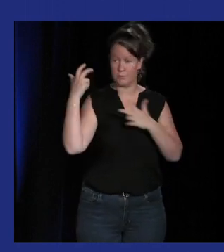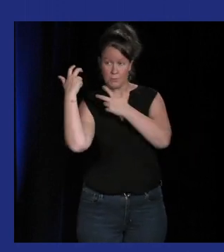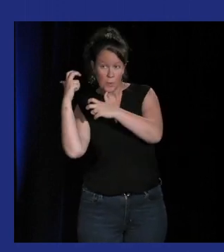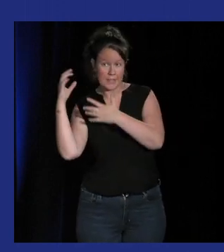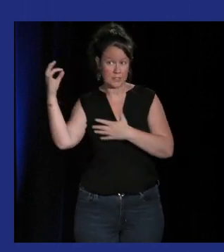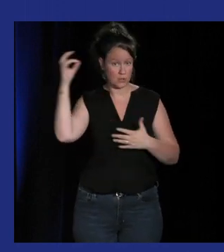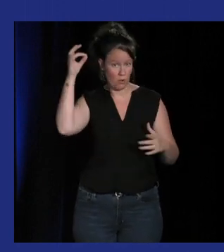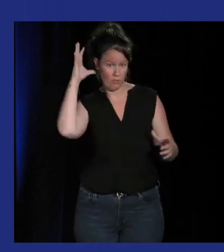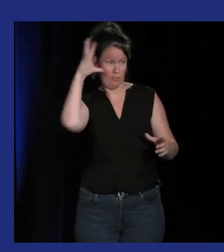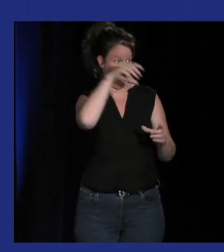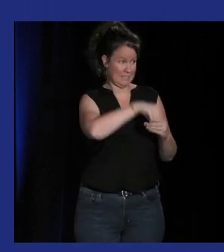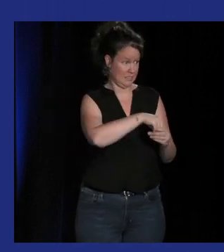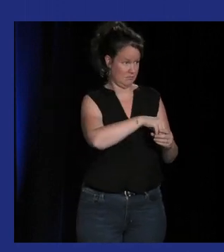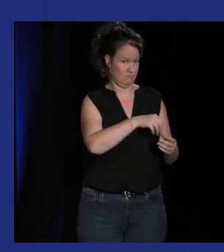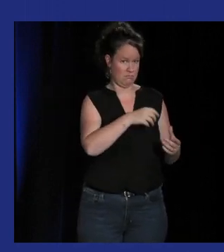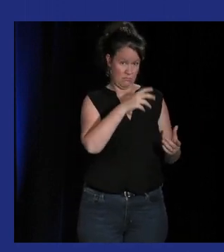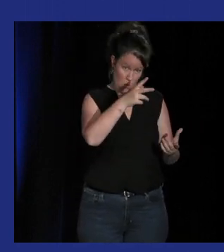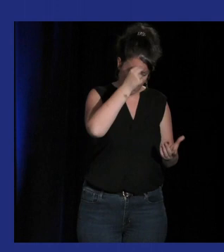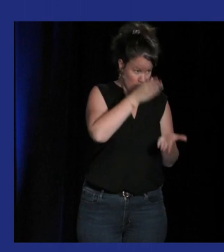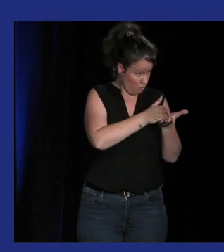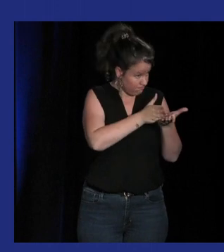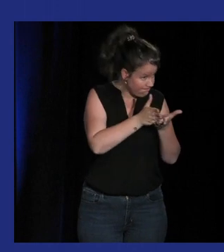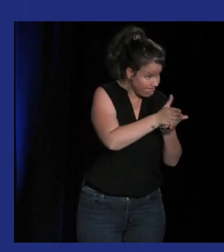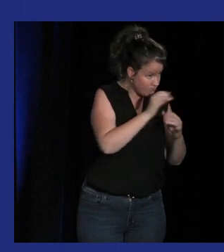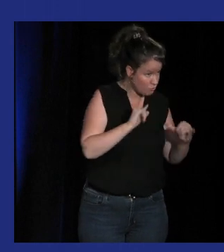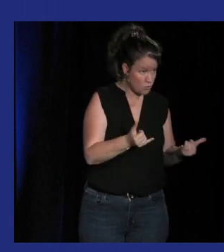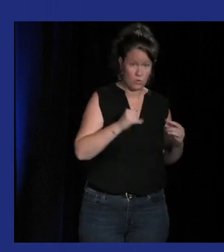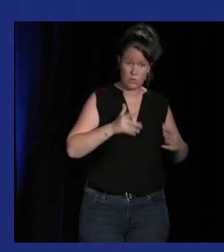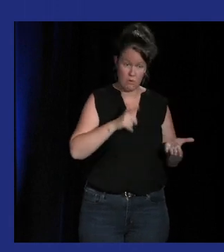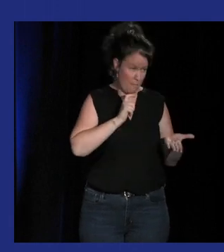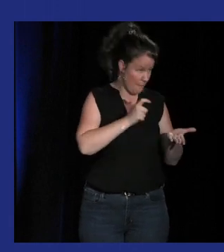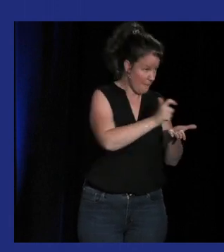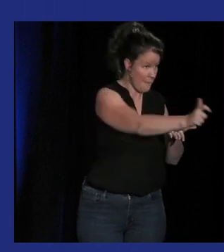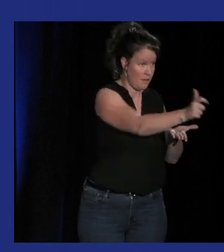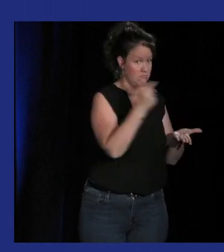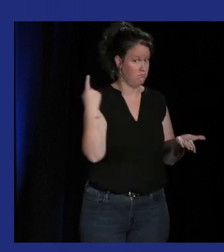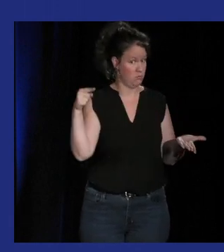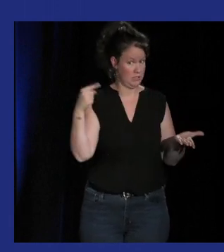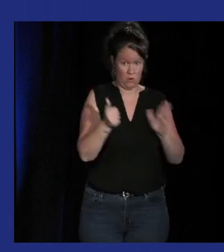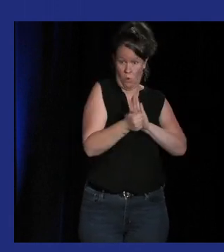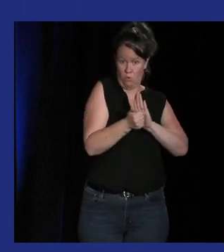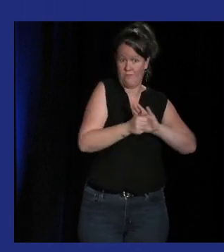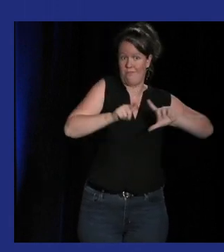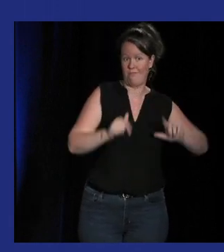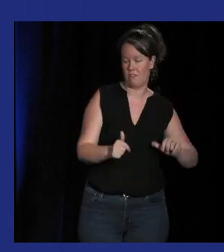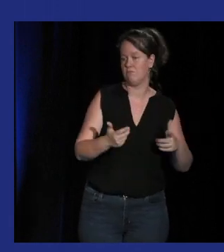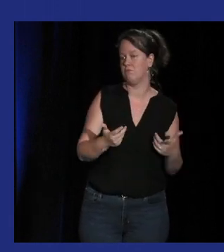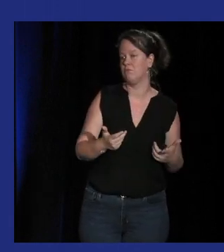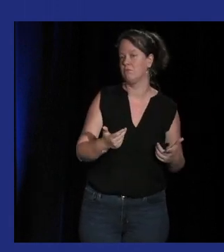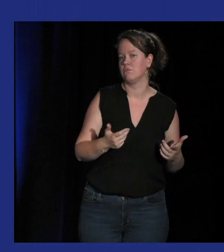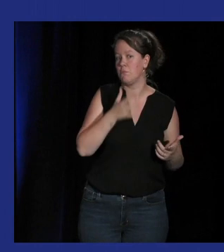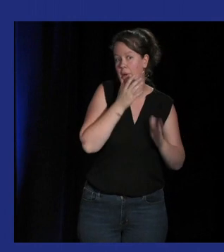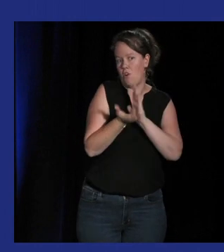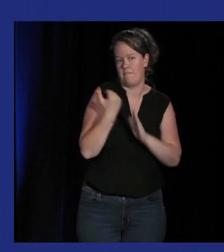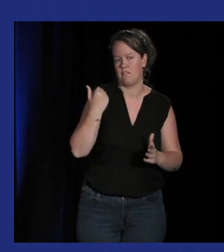il y a beaucoup plus de budget là-dessus il faut des gens qui cette sensibilité qui fasse ça alors que j'aimerais avoir avant c'était pas forcément le cas donc je vois là je pense